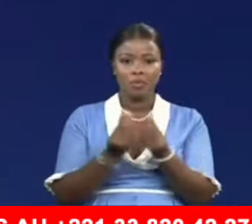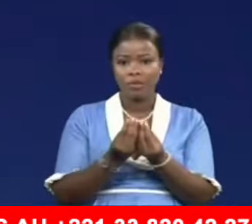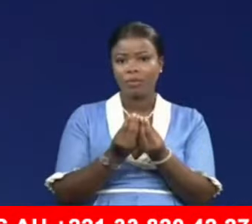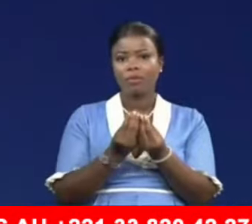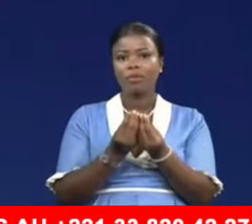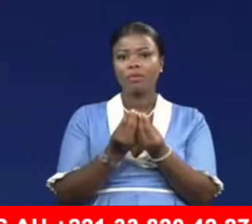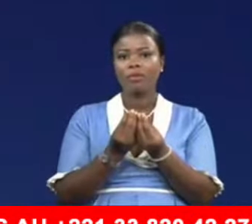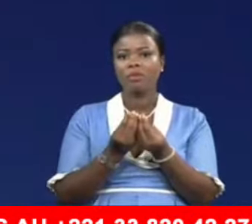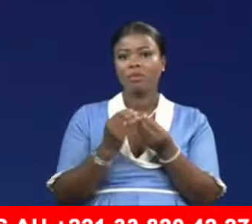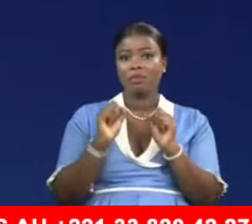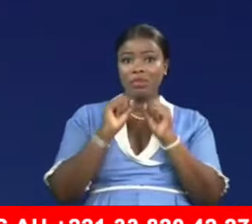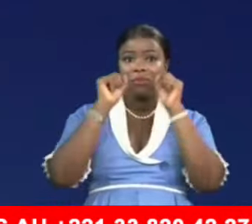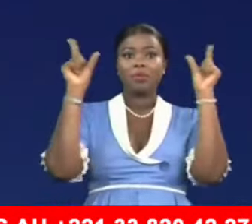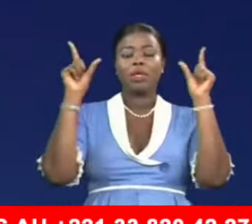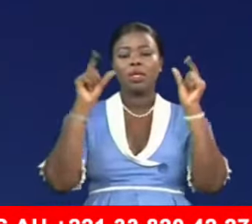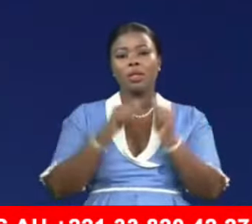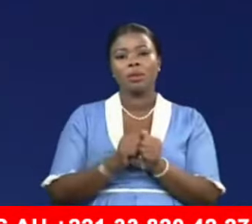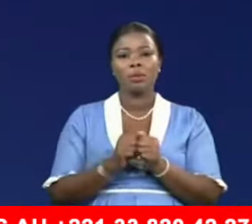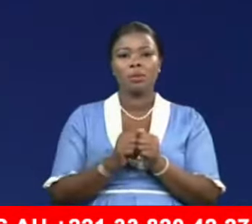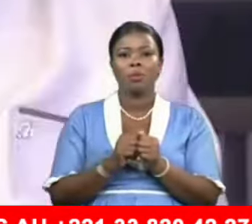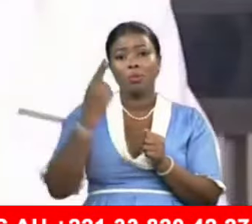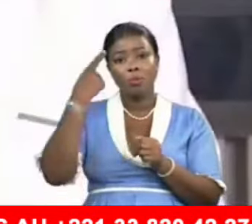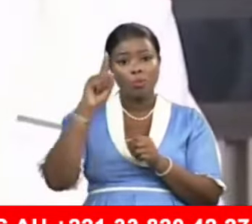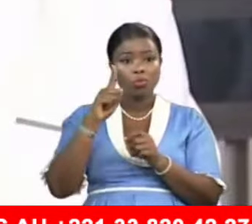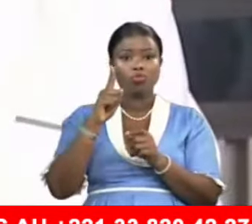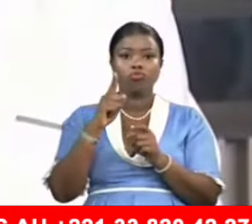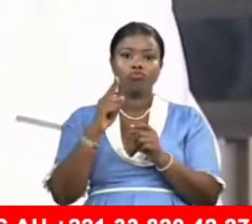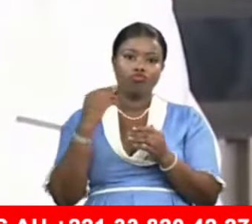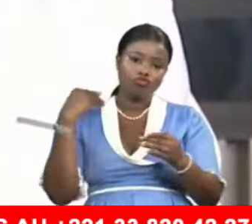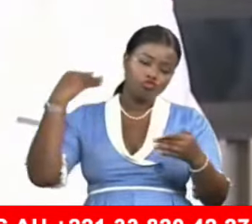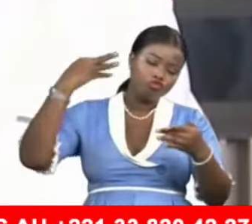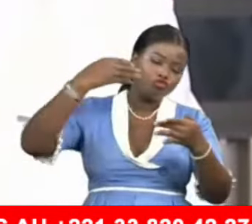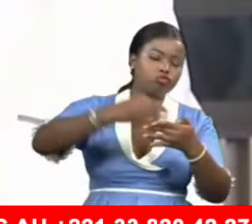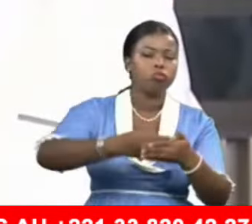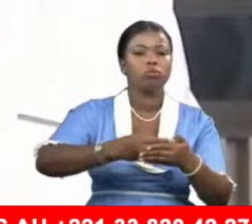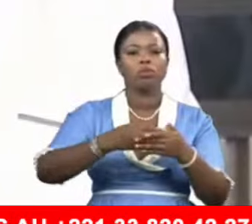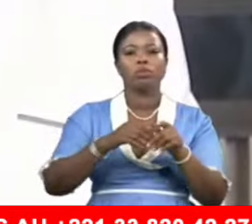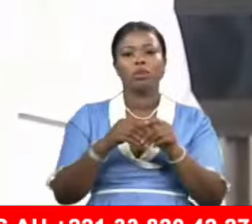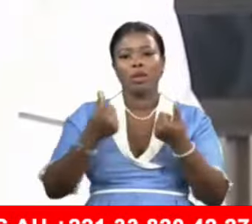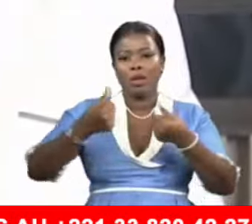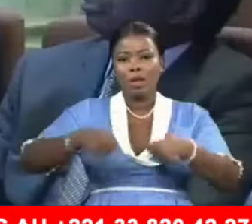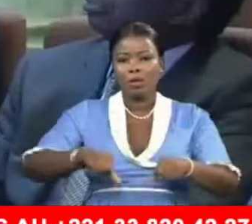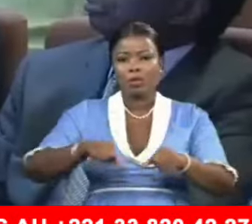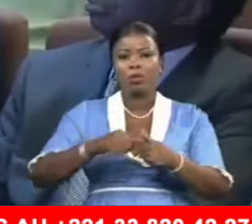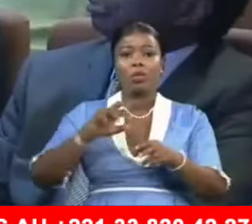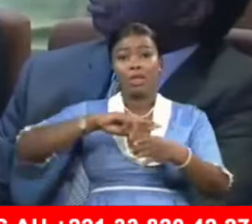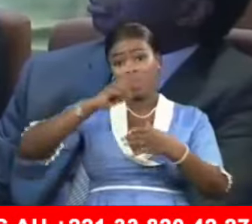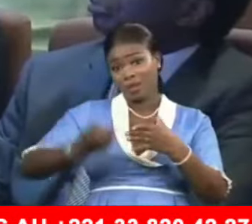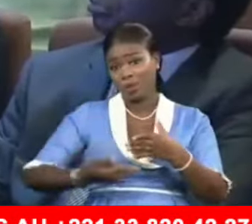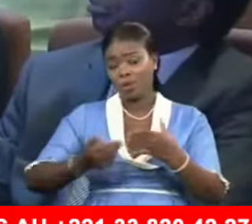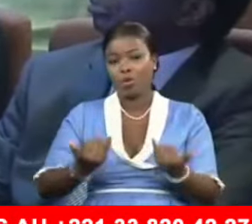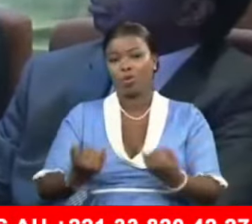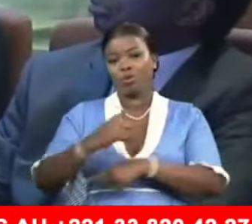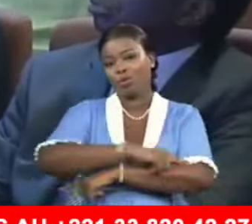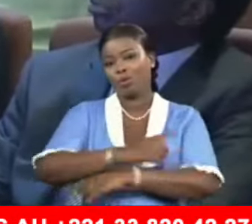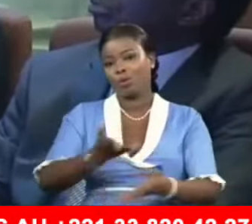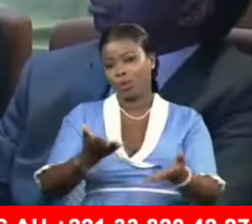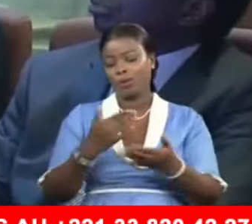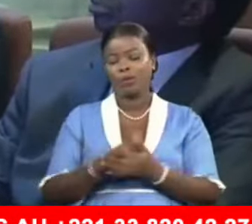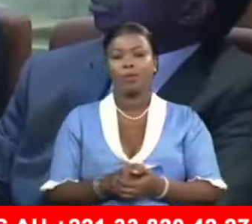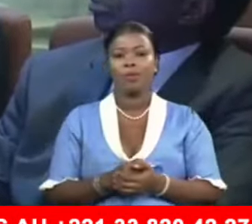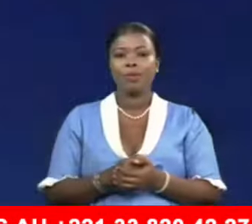des VMM pour aboutir au résultats qui nous réunit aujourd'hui les choix d'élaboration de ce